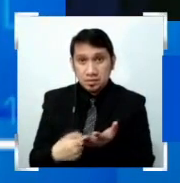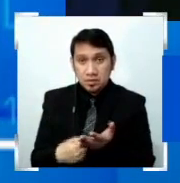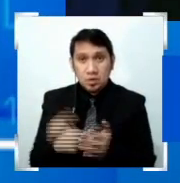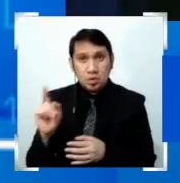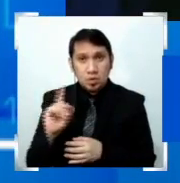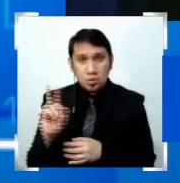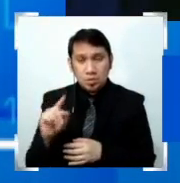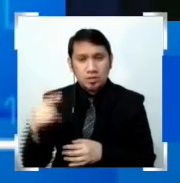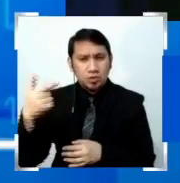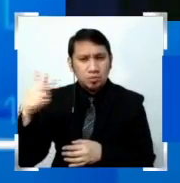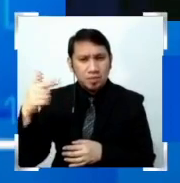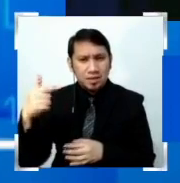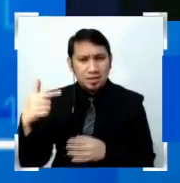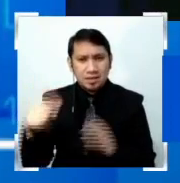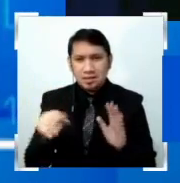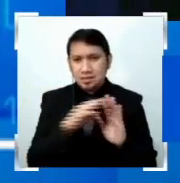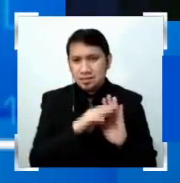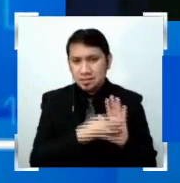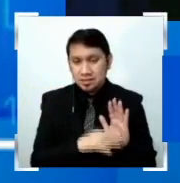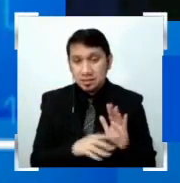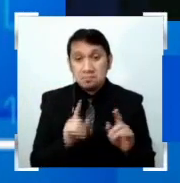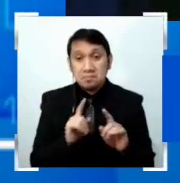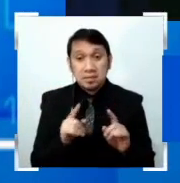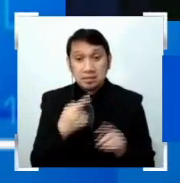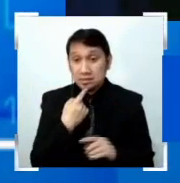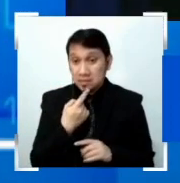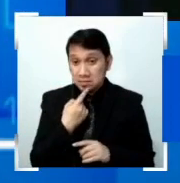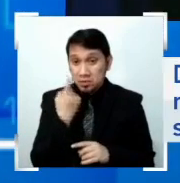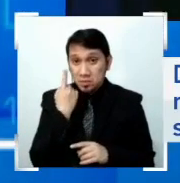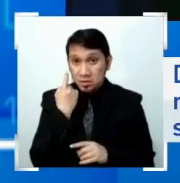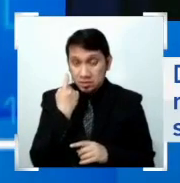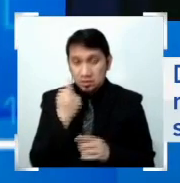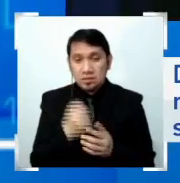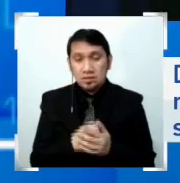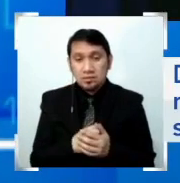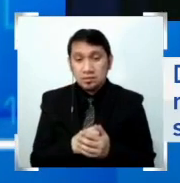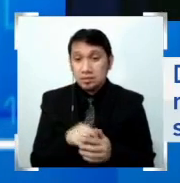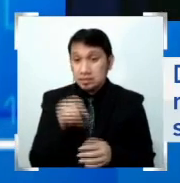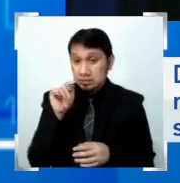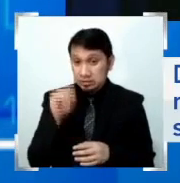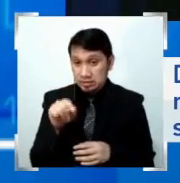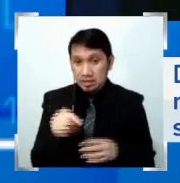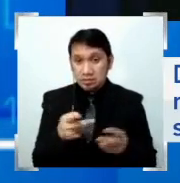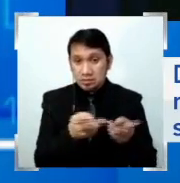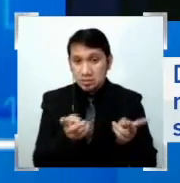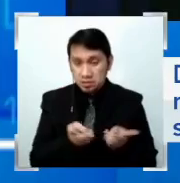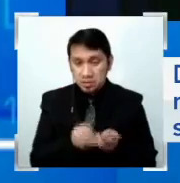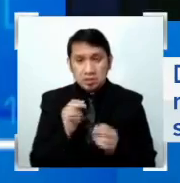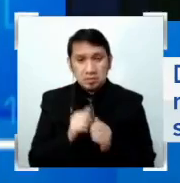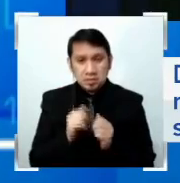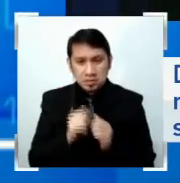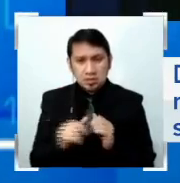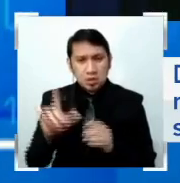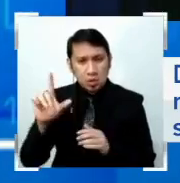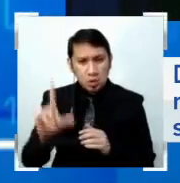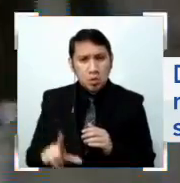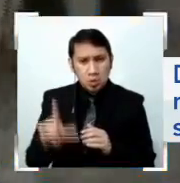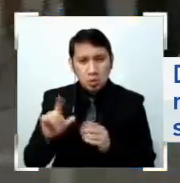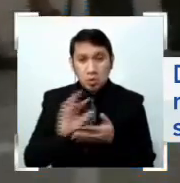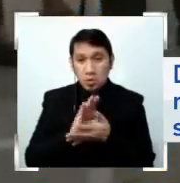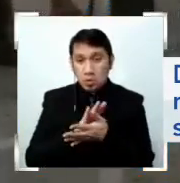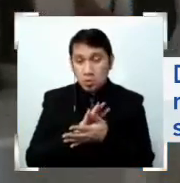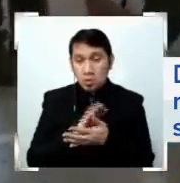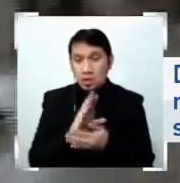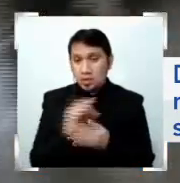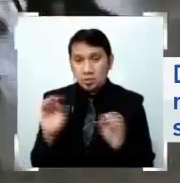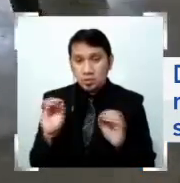list. Pero gaya na aking sinabi, ito pang lugar na saksakan ng baba naman ang kaso ng COVID at wala naman pong risk. Pero